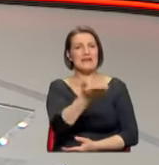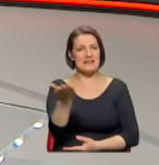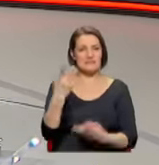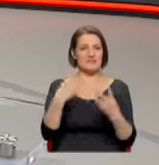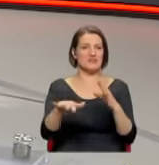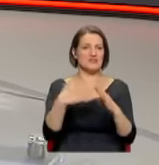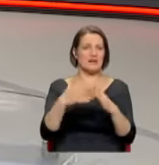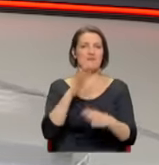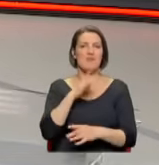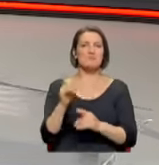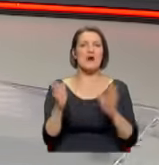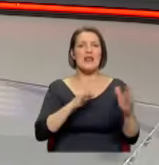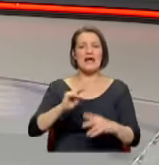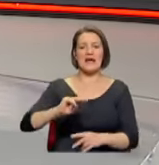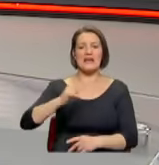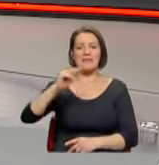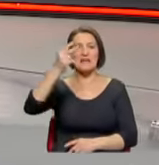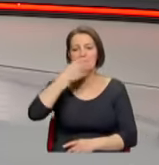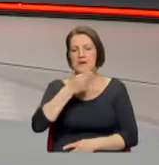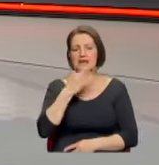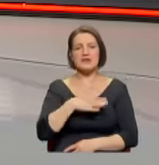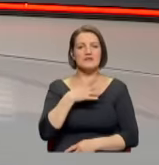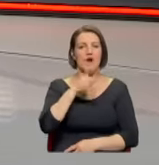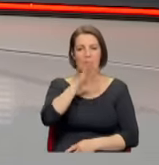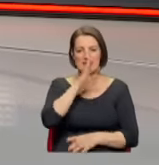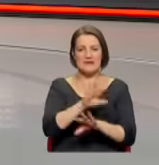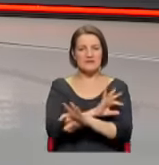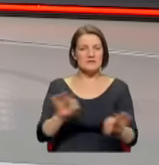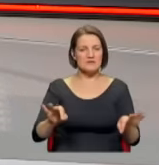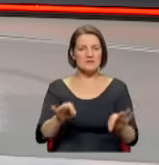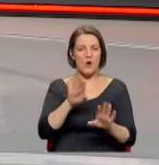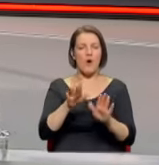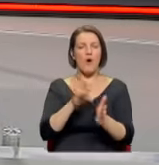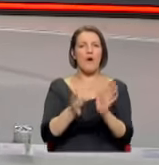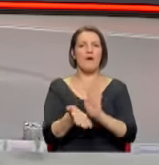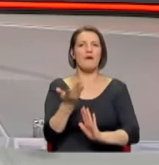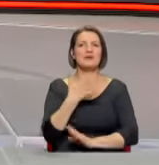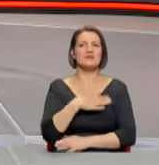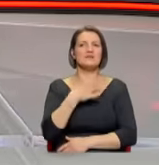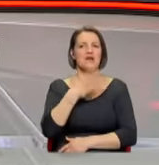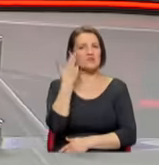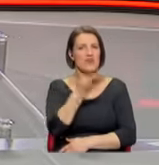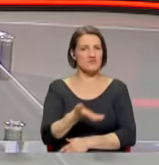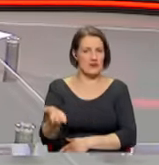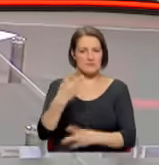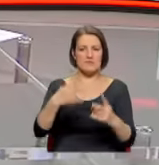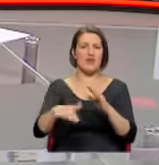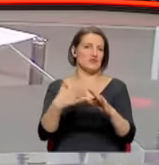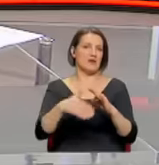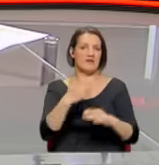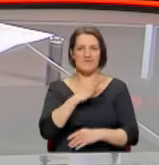Emeklilerimizden mesajlar var. Ve bu arada kademeli emeklilik isteyen, o adaletsizliğin ortadan kalkmasını isteyen izleyicilerimizden mesajlar